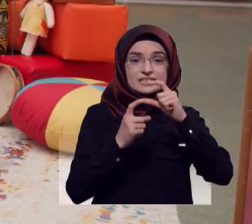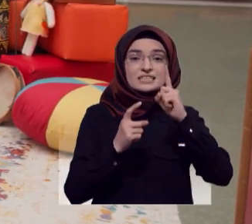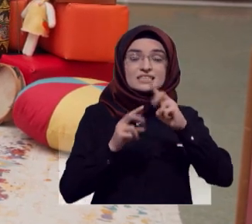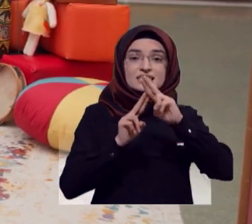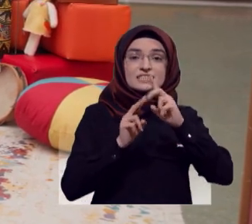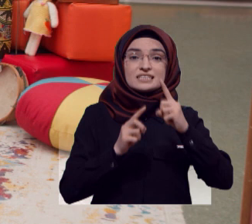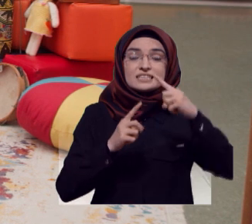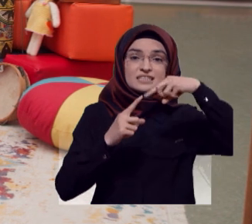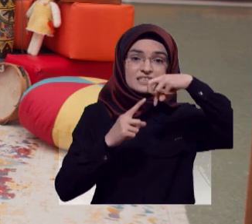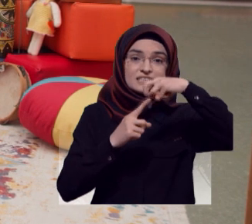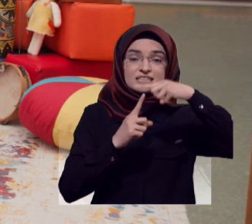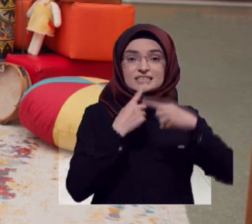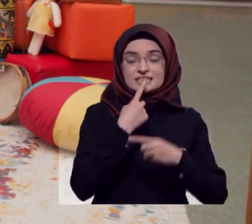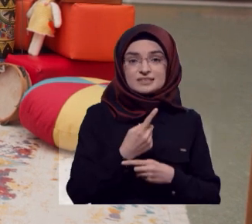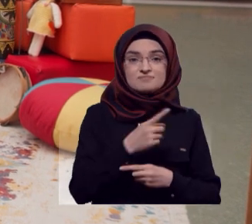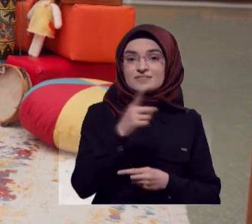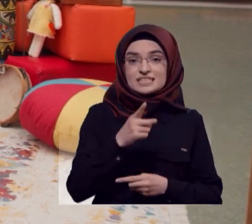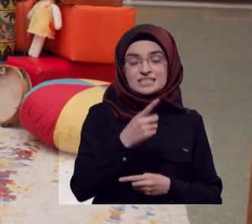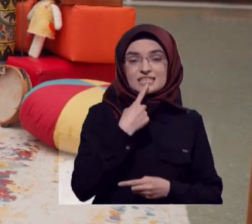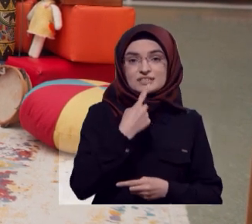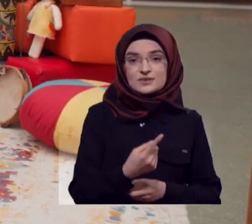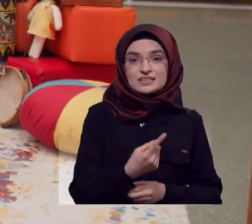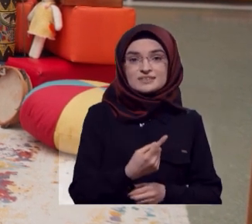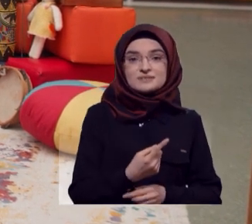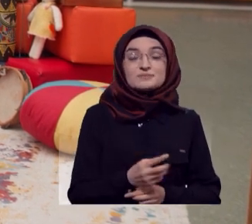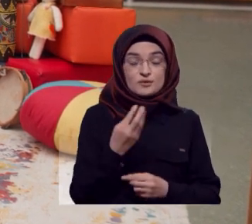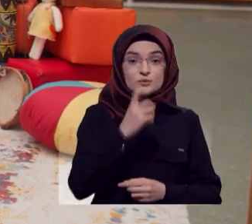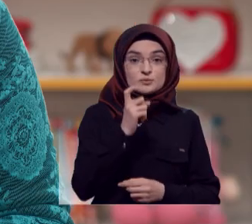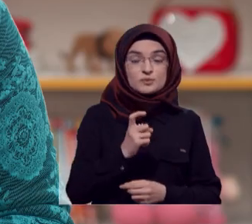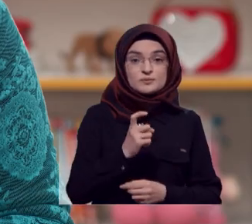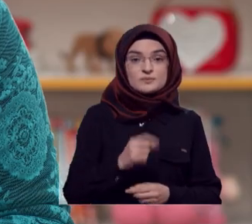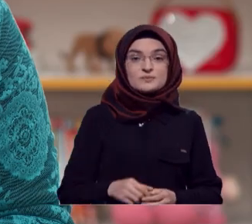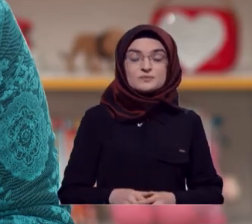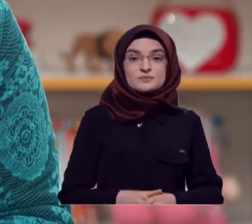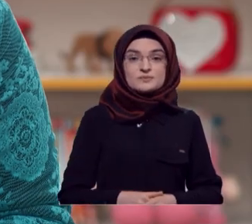siz şükürt deyin bugün, olur mu? Ama biraz yüksek sesli. Olur mu çocuklar?